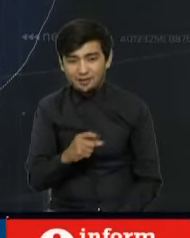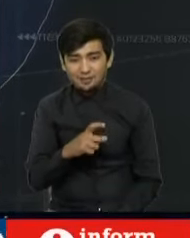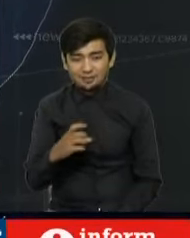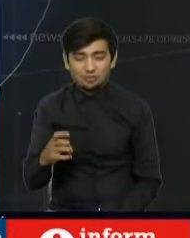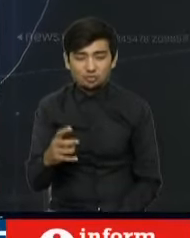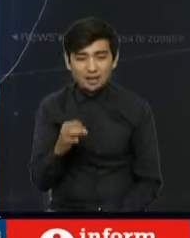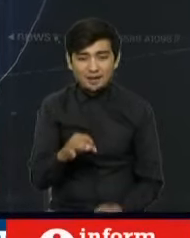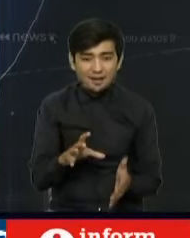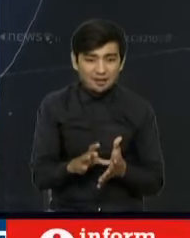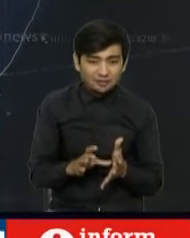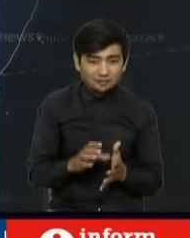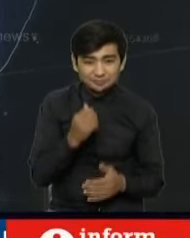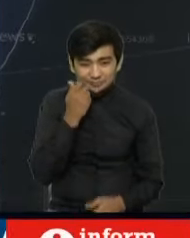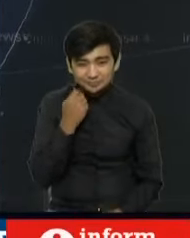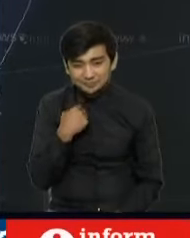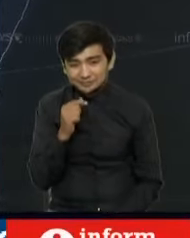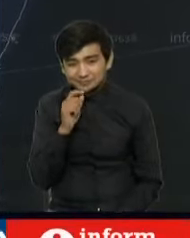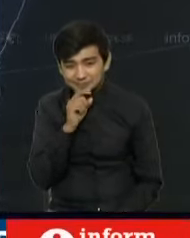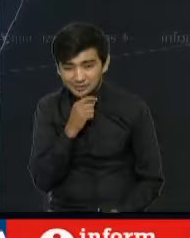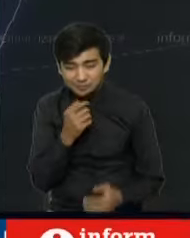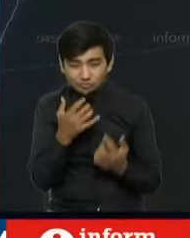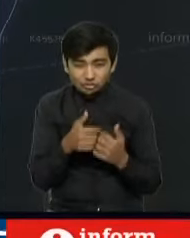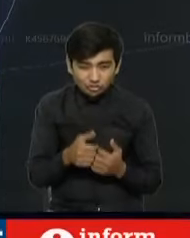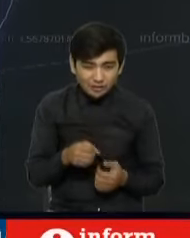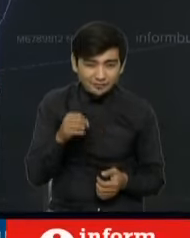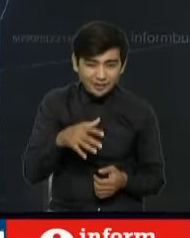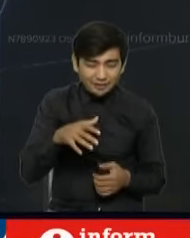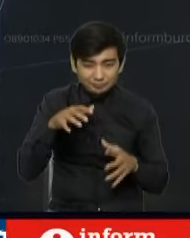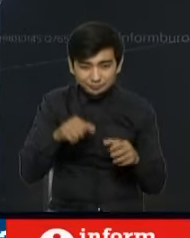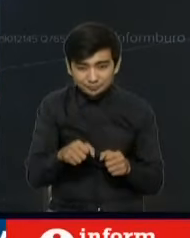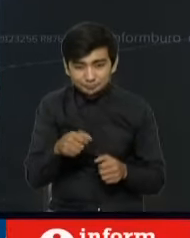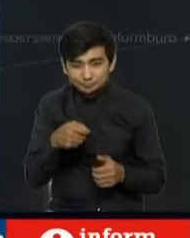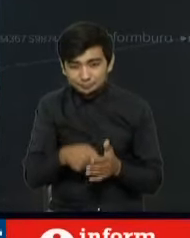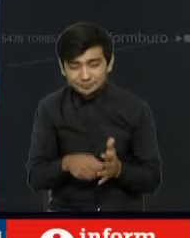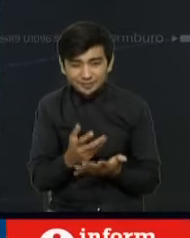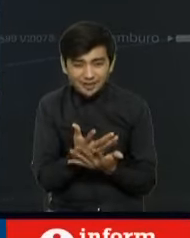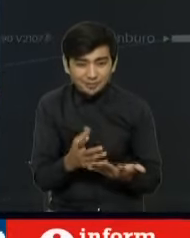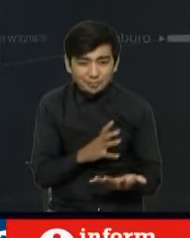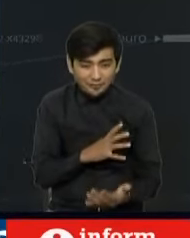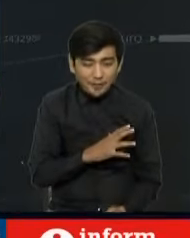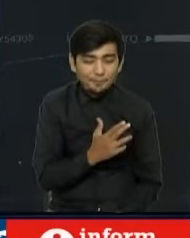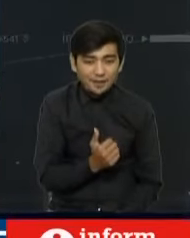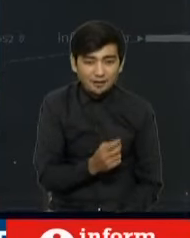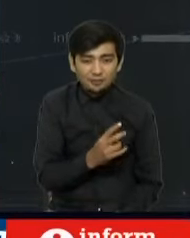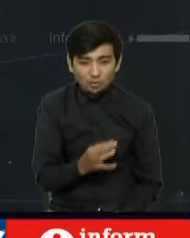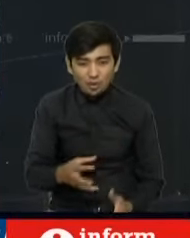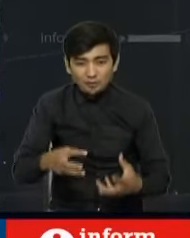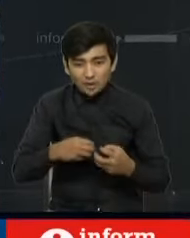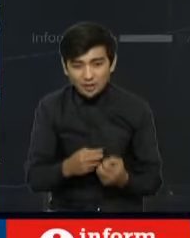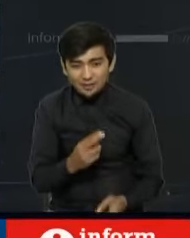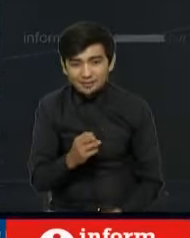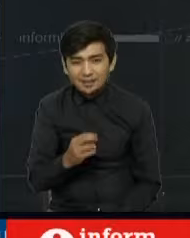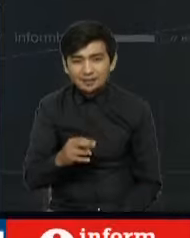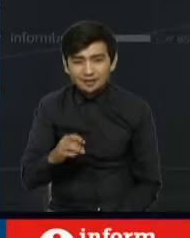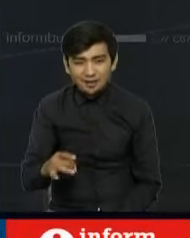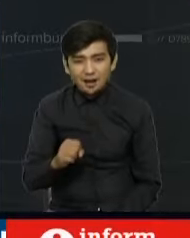Если электроэнергию мы хоть как-то экономим, считаем, там свет выключаем и так далее, то по теплу этого нет. И, безусловно, вся вот эта модель центрального отопления,